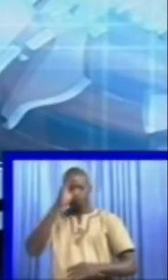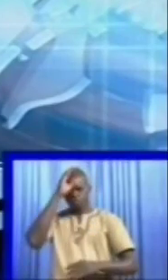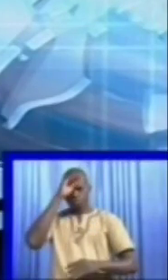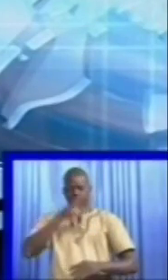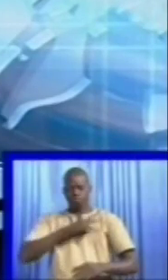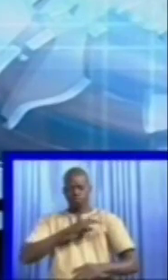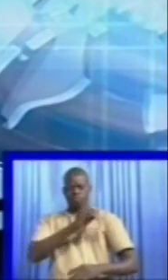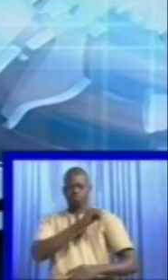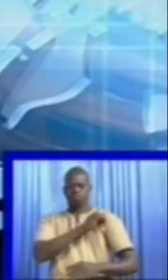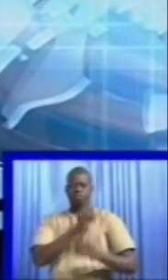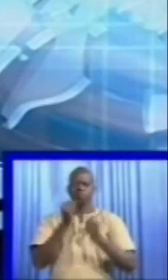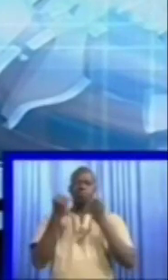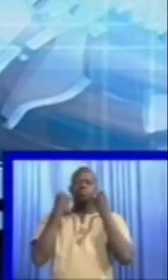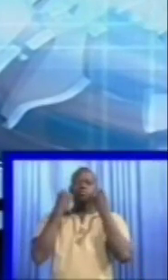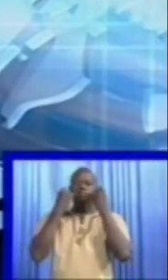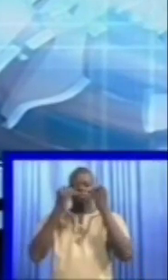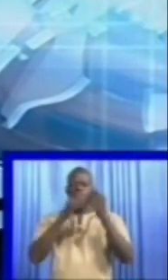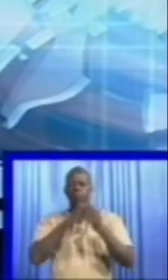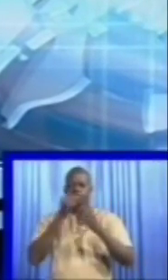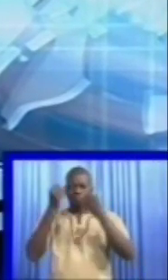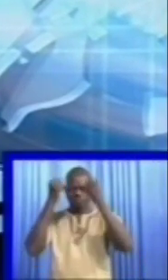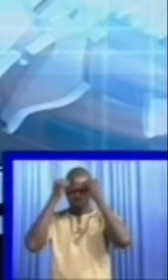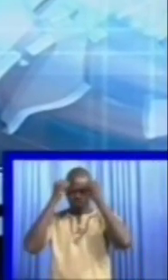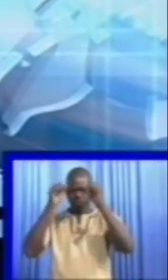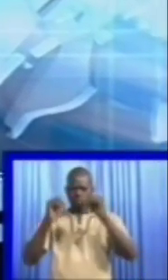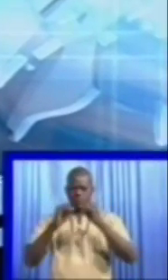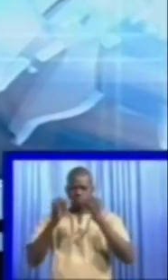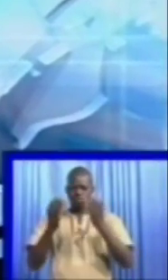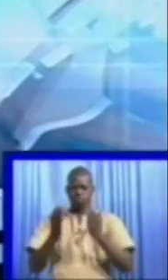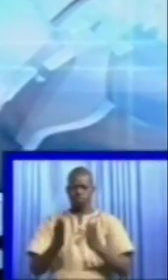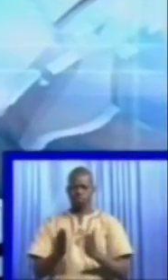Miot, journaliste, ancien patron de presse.